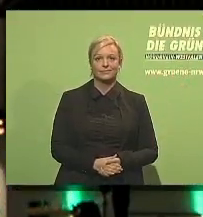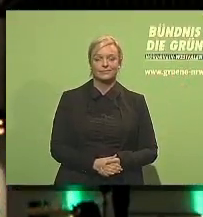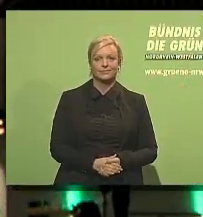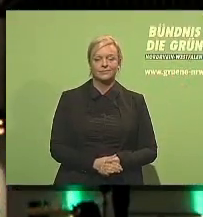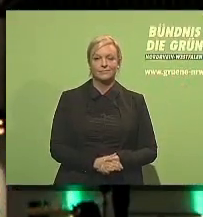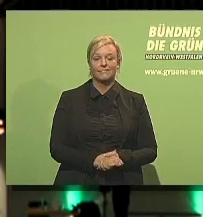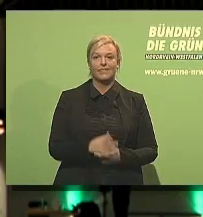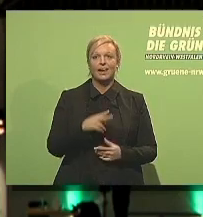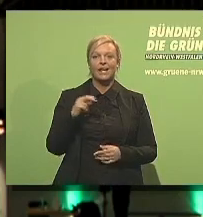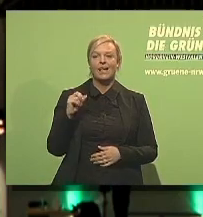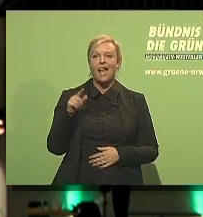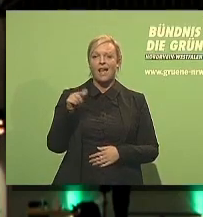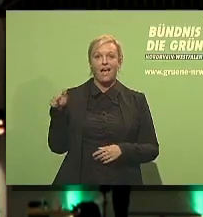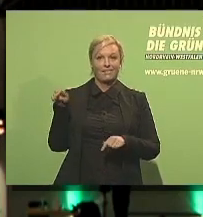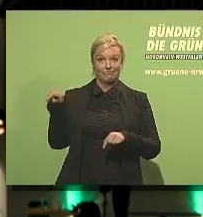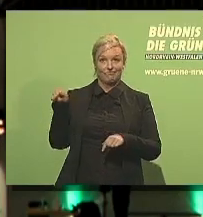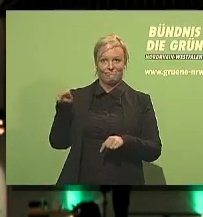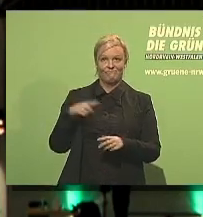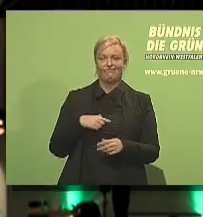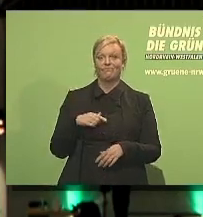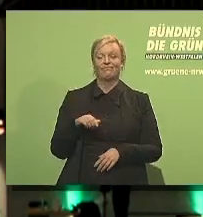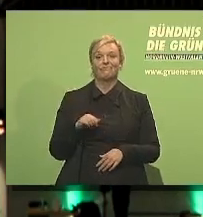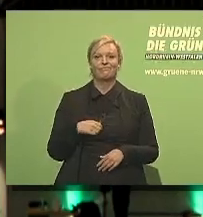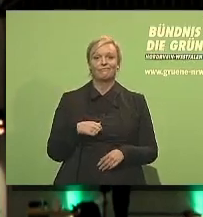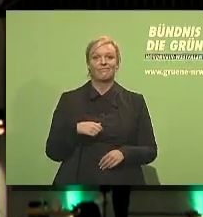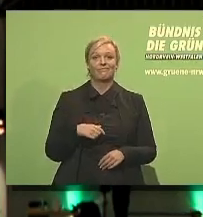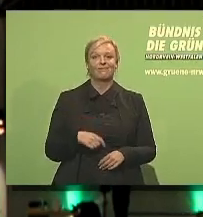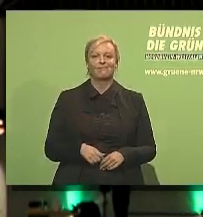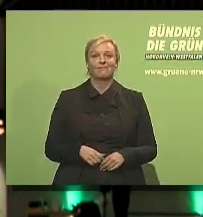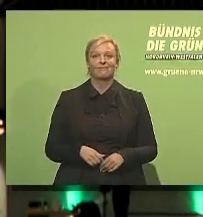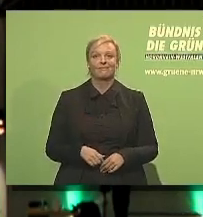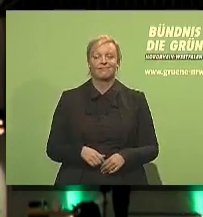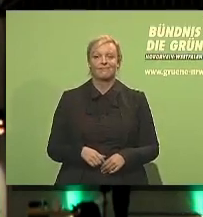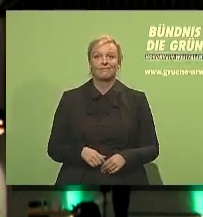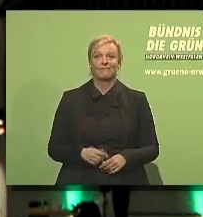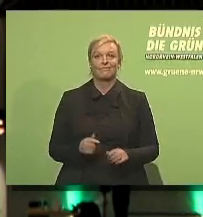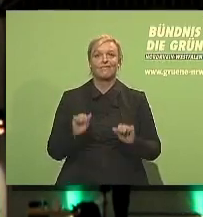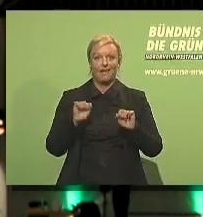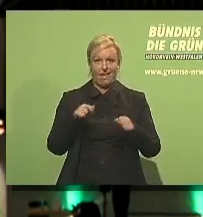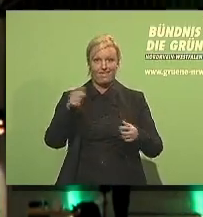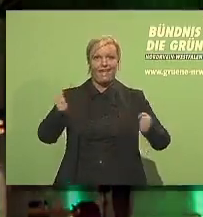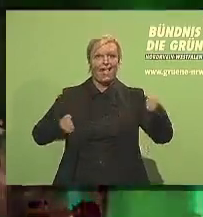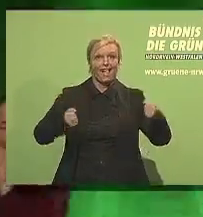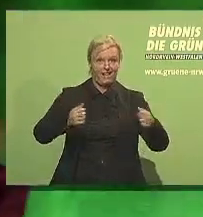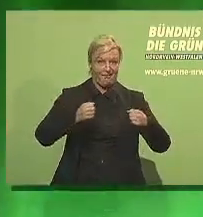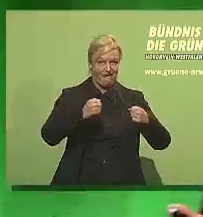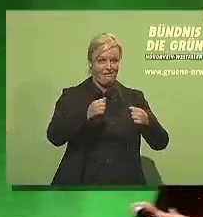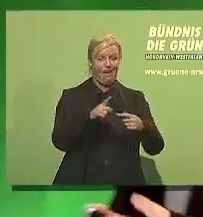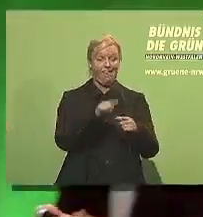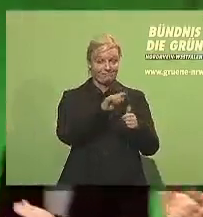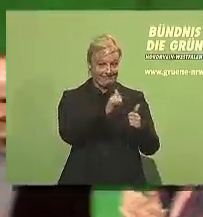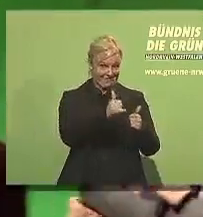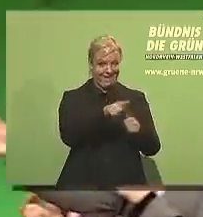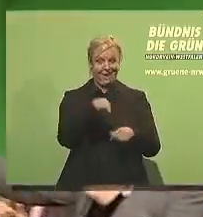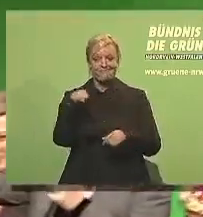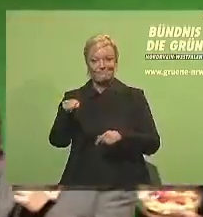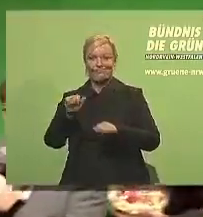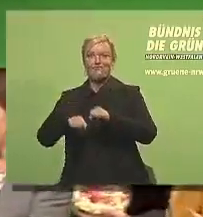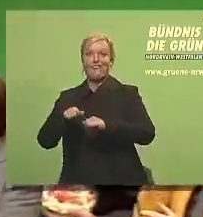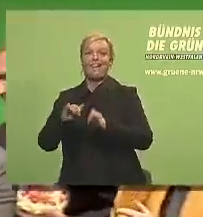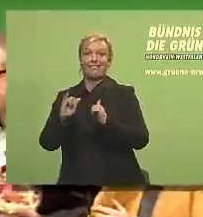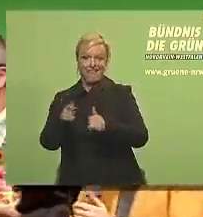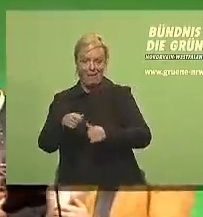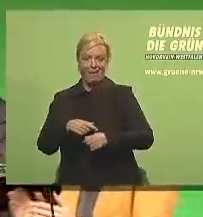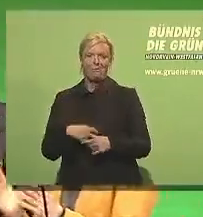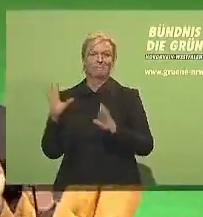Harald kann nämlich nicht nur LKWs durch ganz NRW fahren, sondern auch sowas. Ein Applaus für